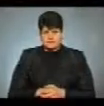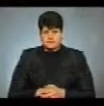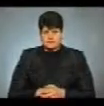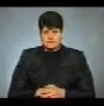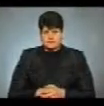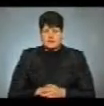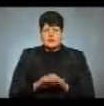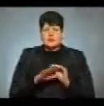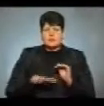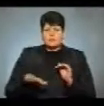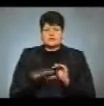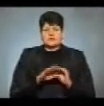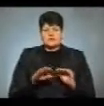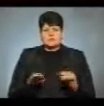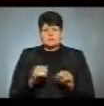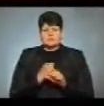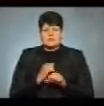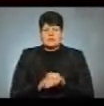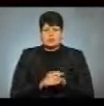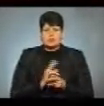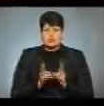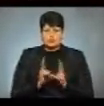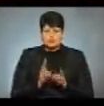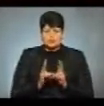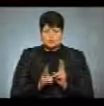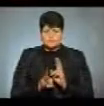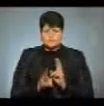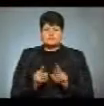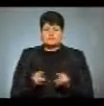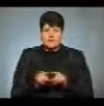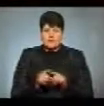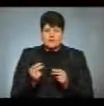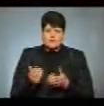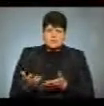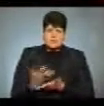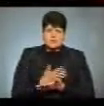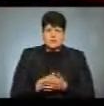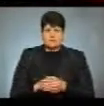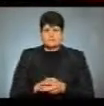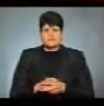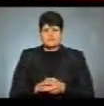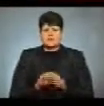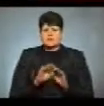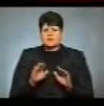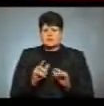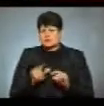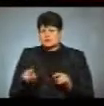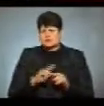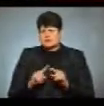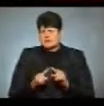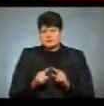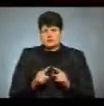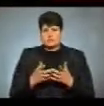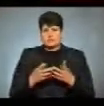учні та педагоги організували благодійну кухню. Кошти теж збирали для притулку для тварин у Дичкові. Дуже швидко люди розбирають, вже забрали